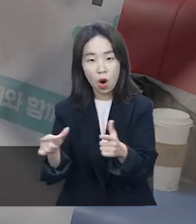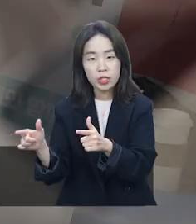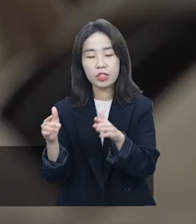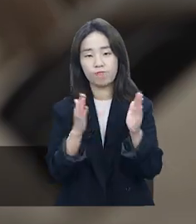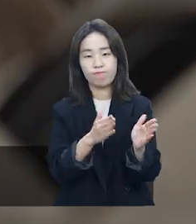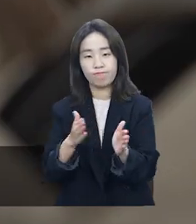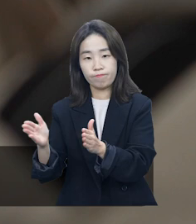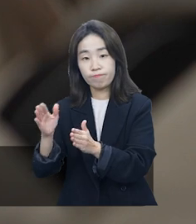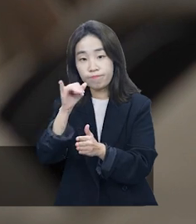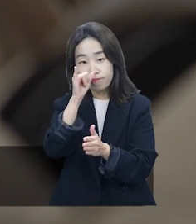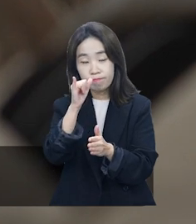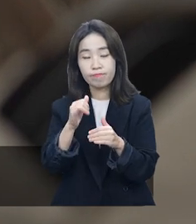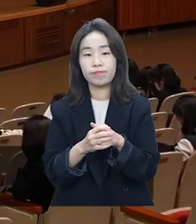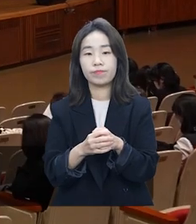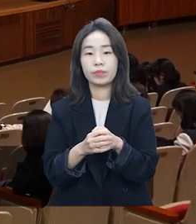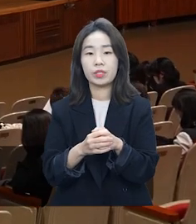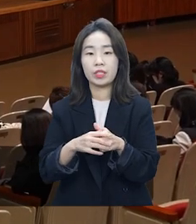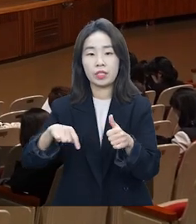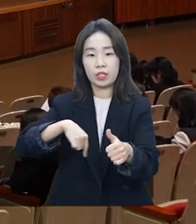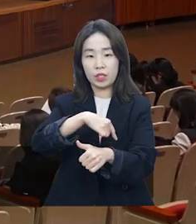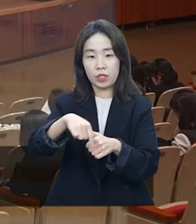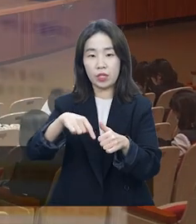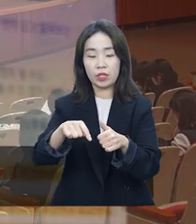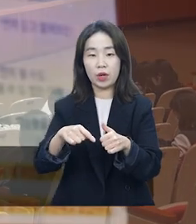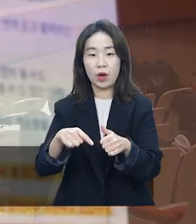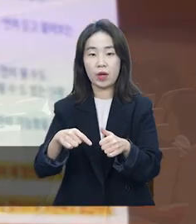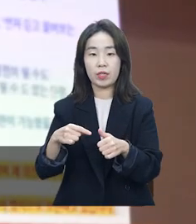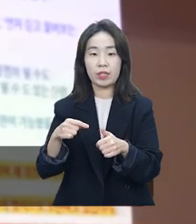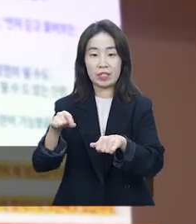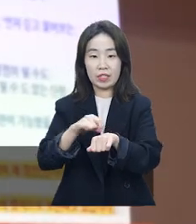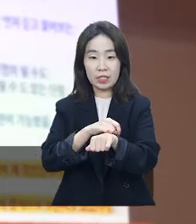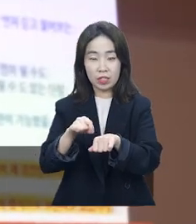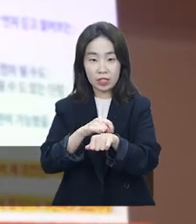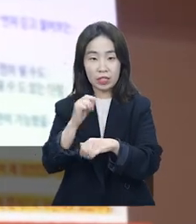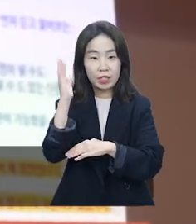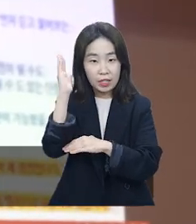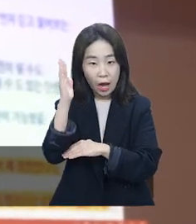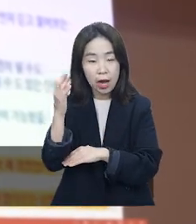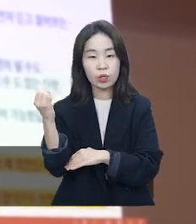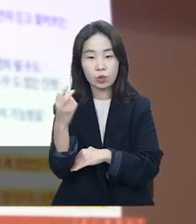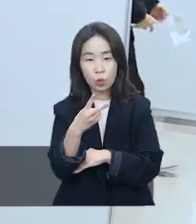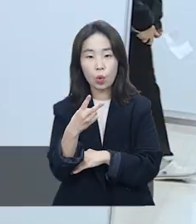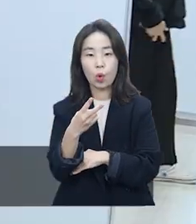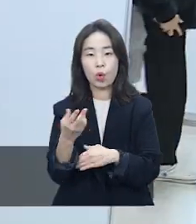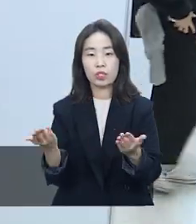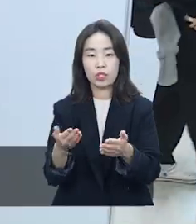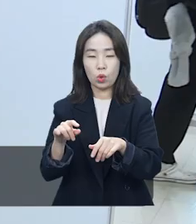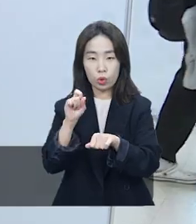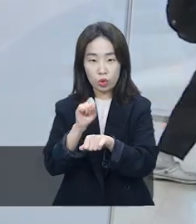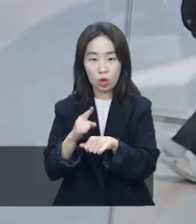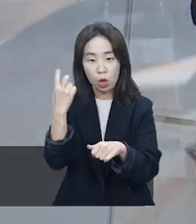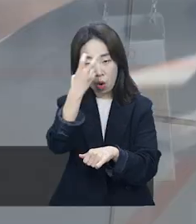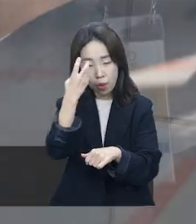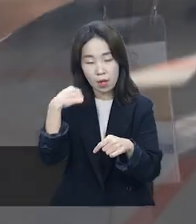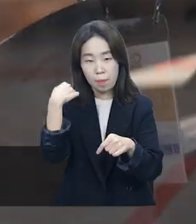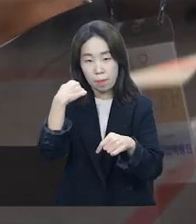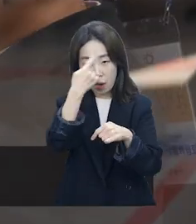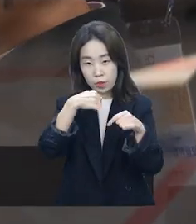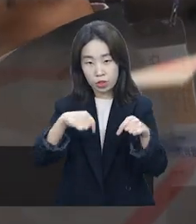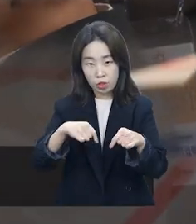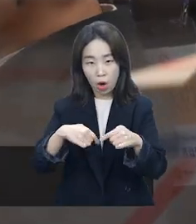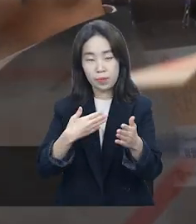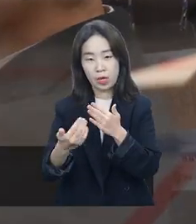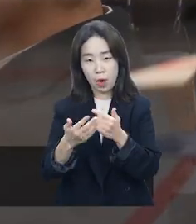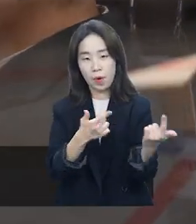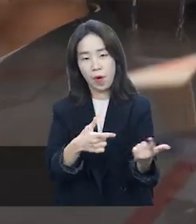부대 행사도 마련됐는데요. 이곳에서는 인사 담당자의 취업 전략 특강을 비롯해 진로 적성 검사, 면접 체험